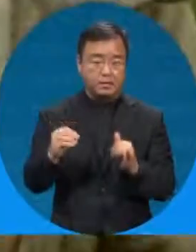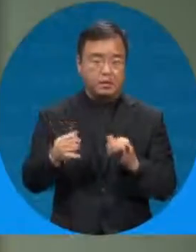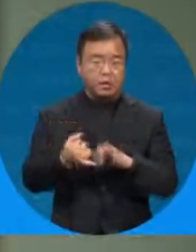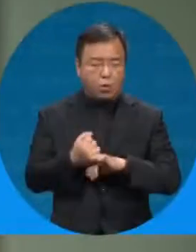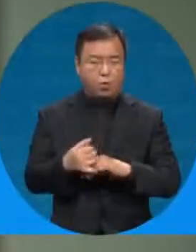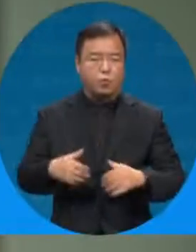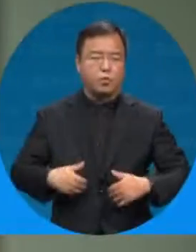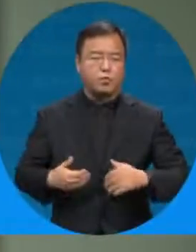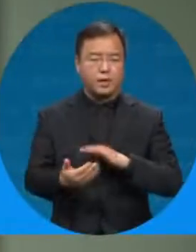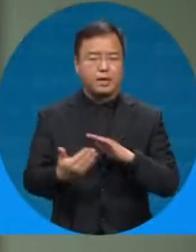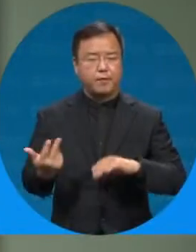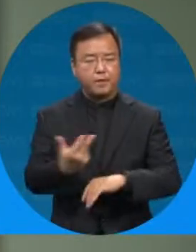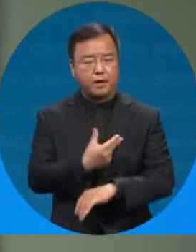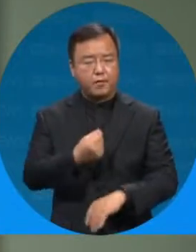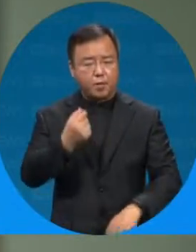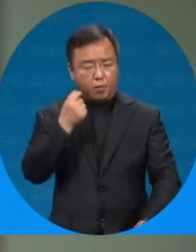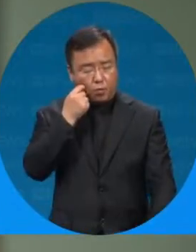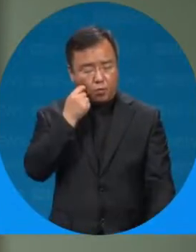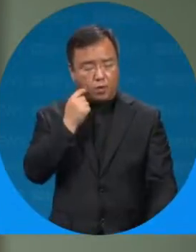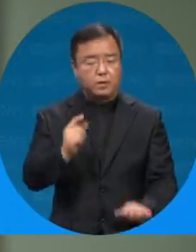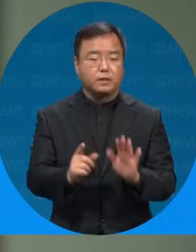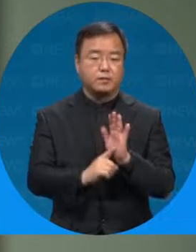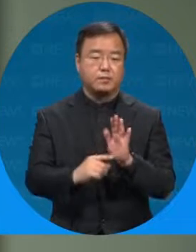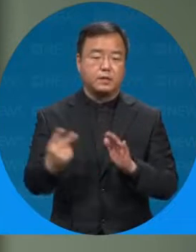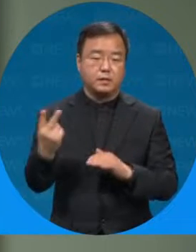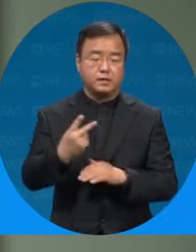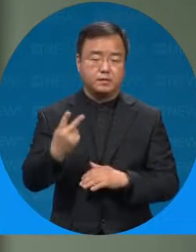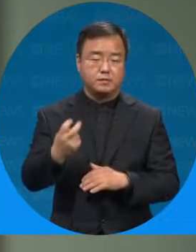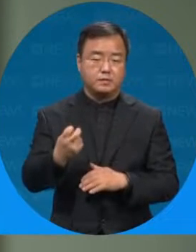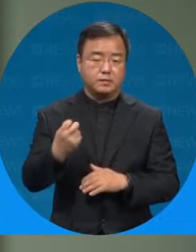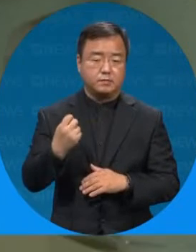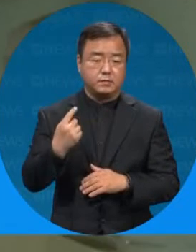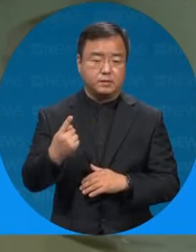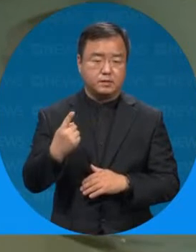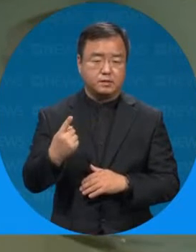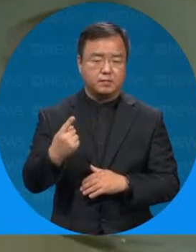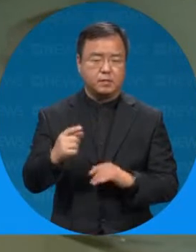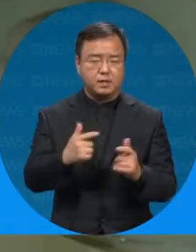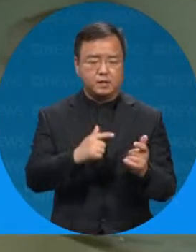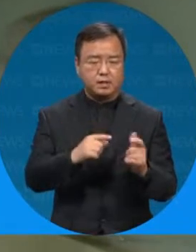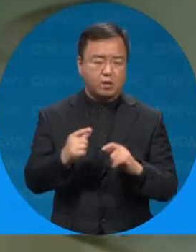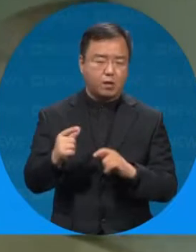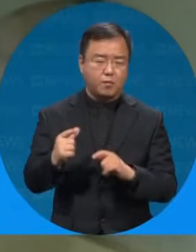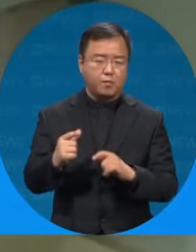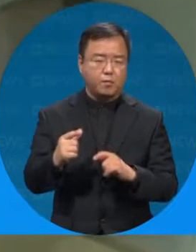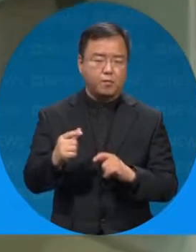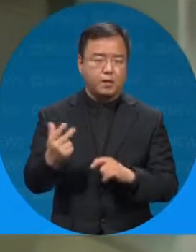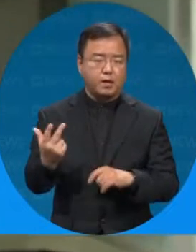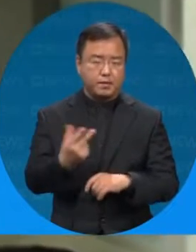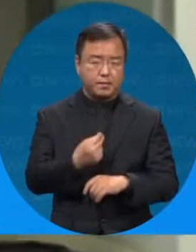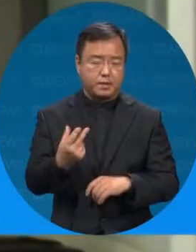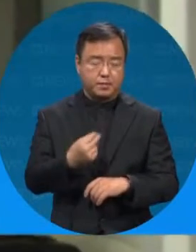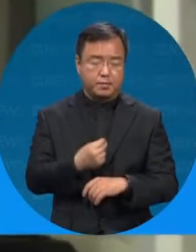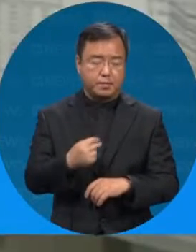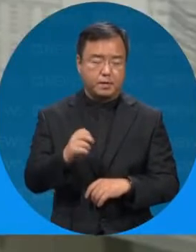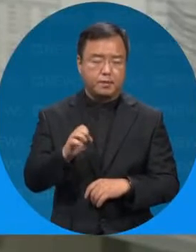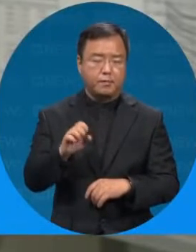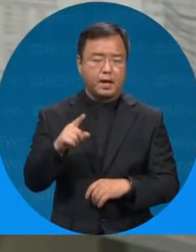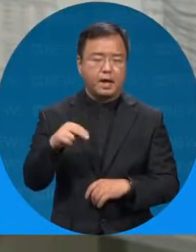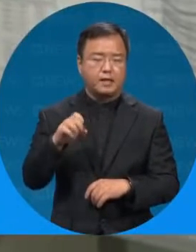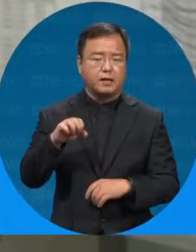밝혔습니다. 두 국제기구는 2021년 전 세계 디프테리아 파상풍 백일의 백신 3차 접종 완료율은